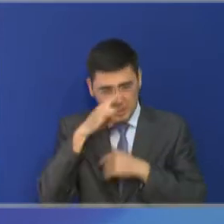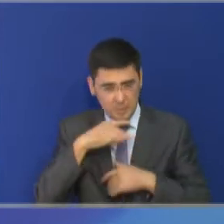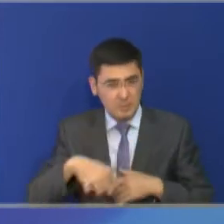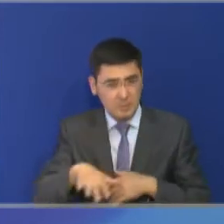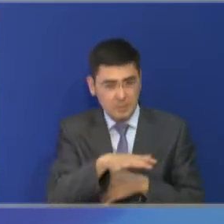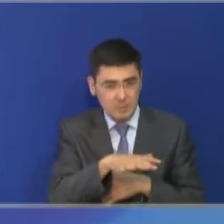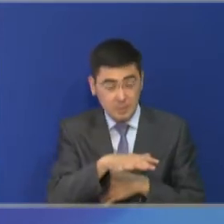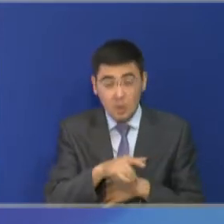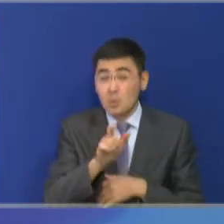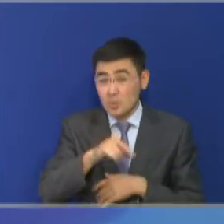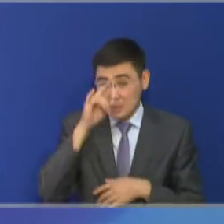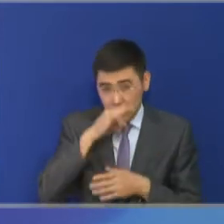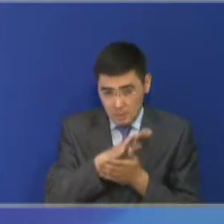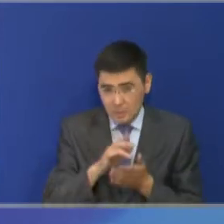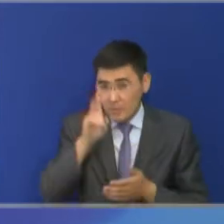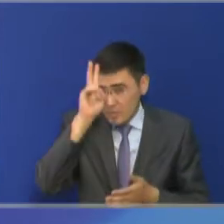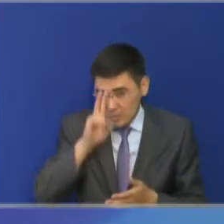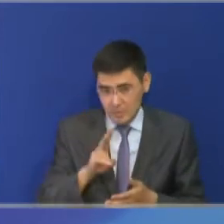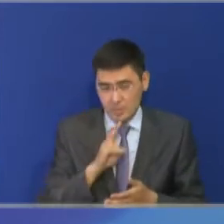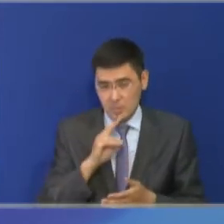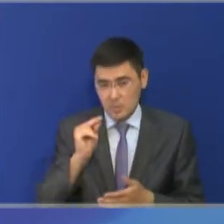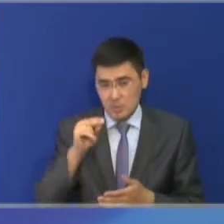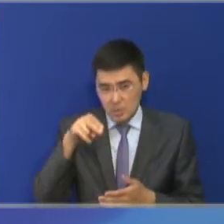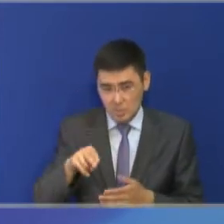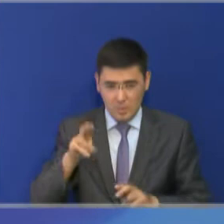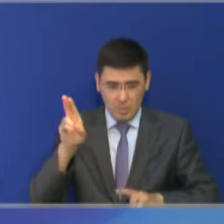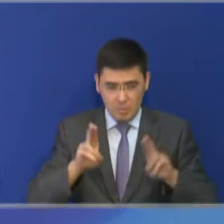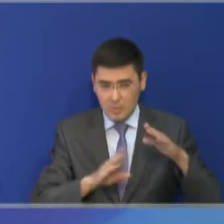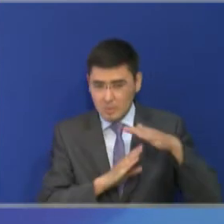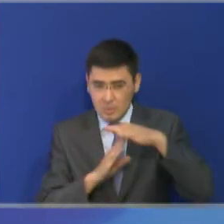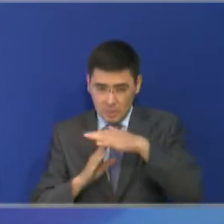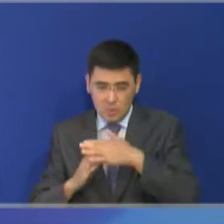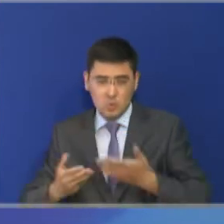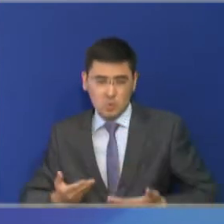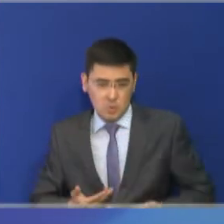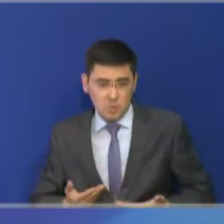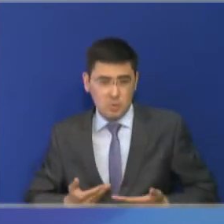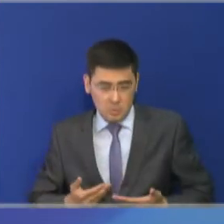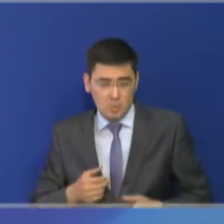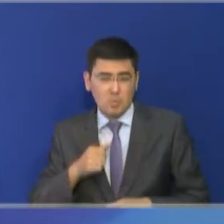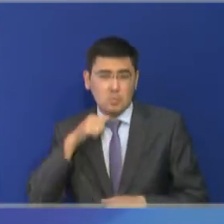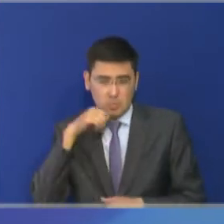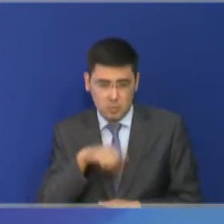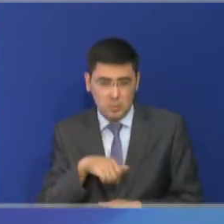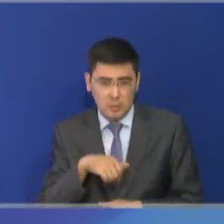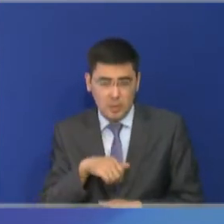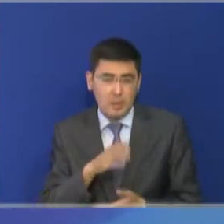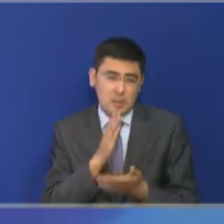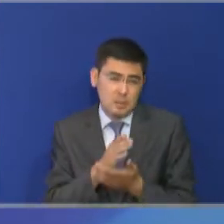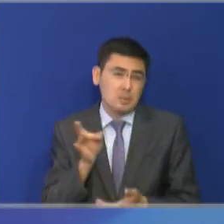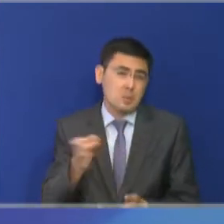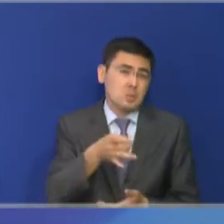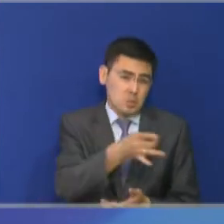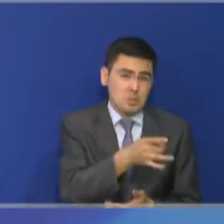айға жуық төтенше жағдай режимінде өмір сүріп, қатаң карантиндік шараларды бастан өткерді. Бірқатар өңірлерде